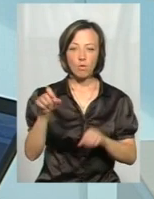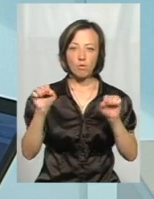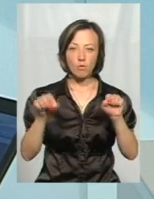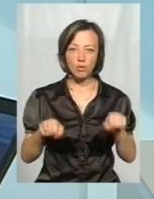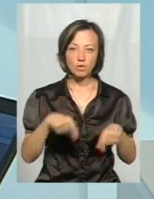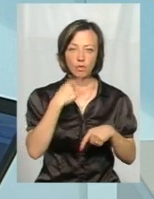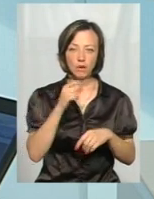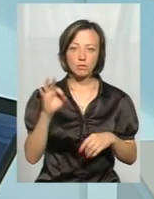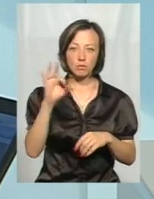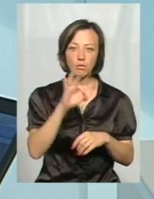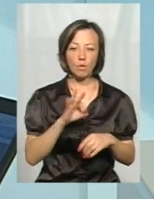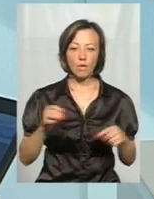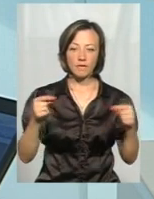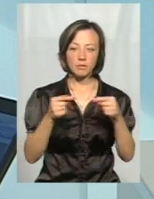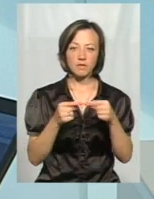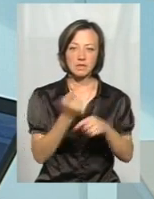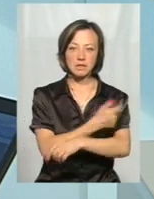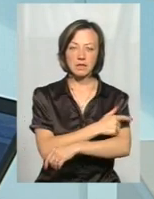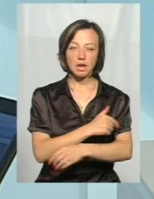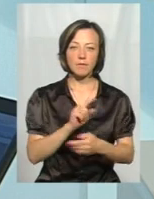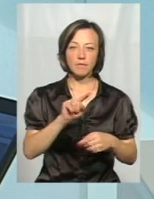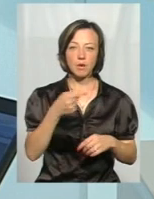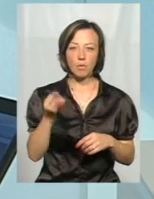про його відповідність санітарним